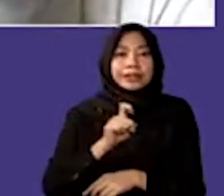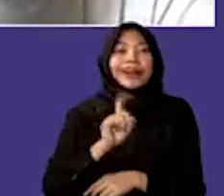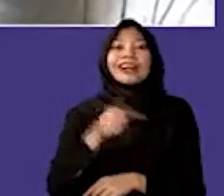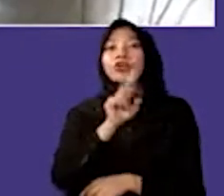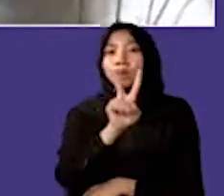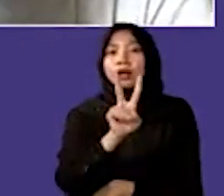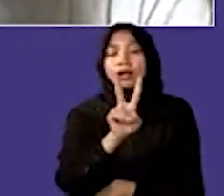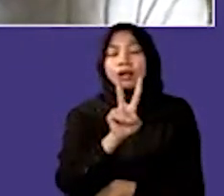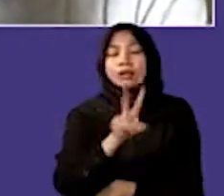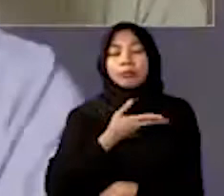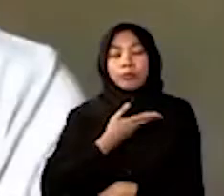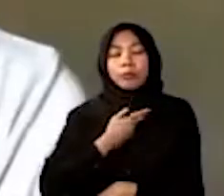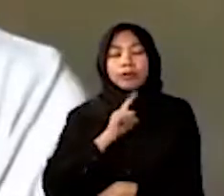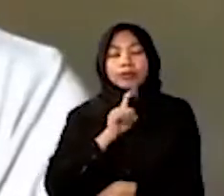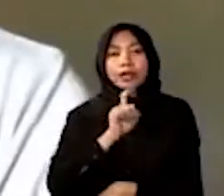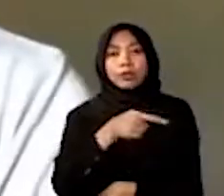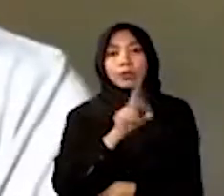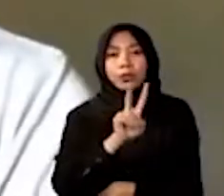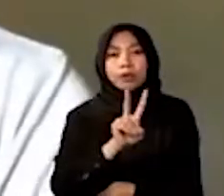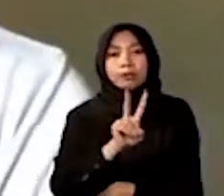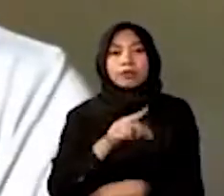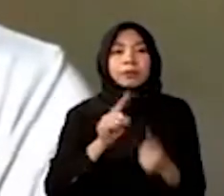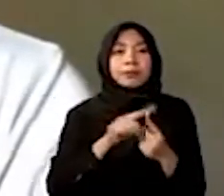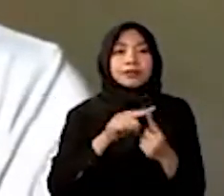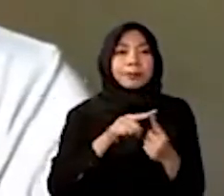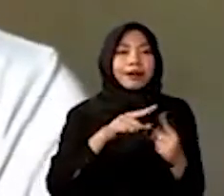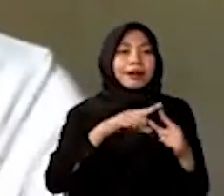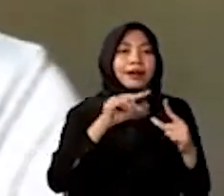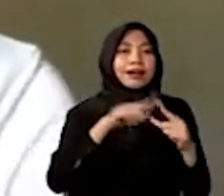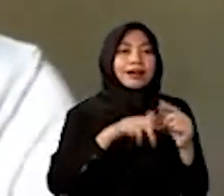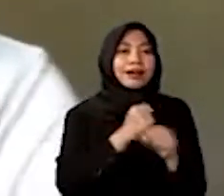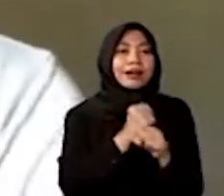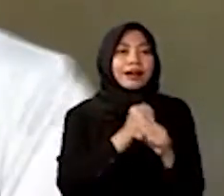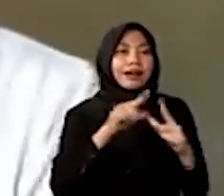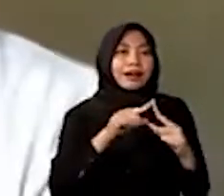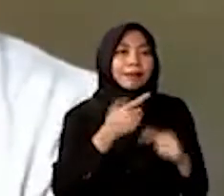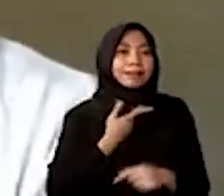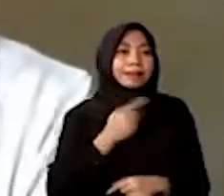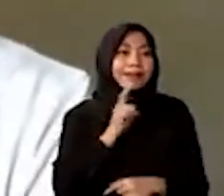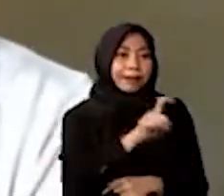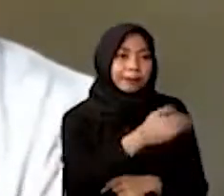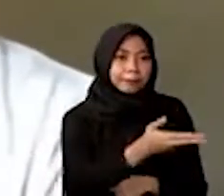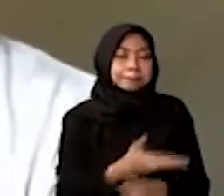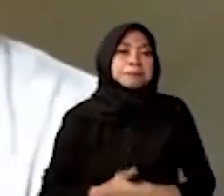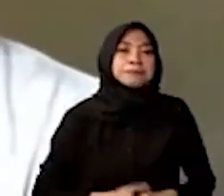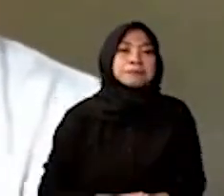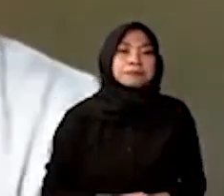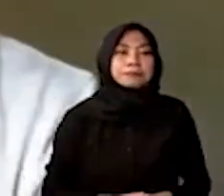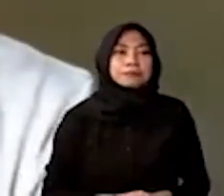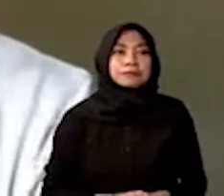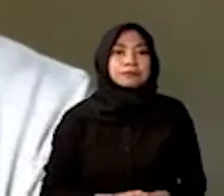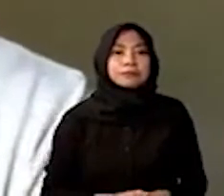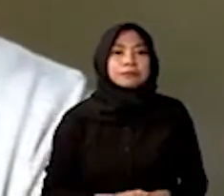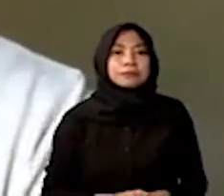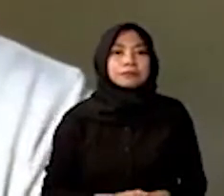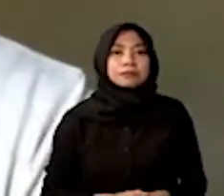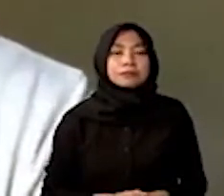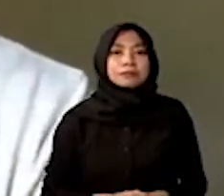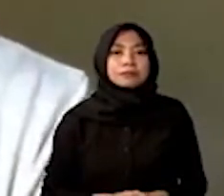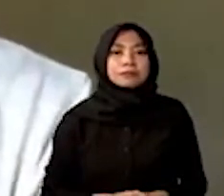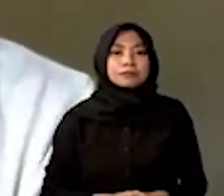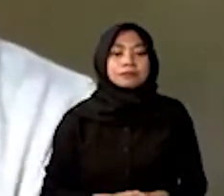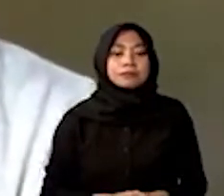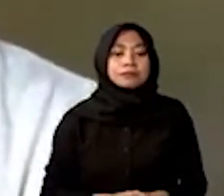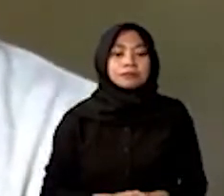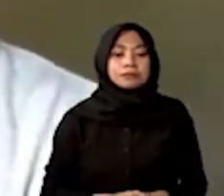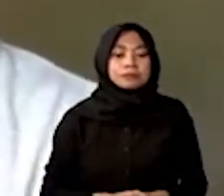dua yang saya mau tanyakan yang pertama ke pak menteri Airlangga pak menteri eh sebenarnya bicara soal potensi